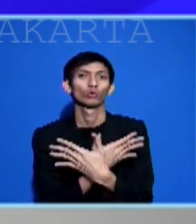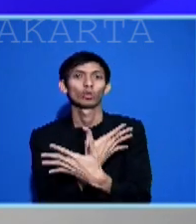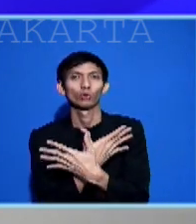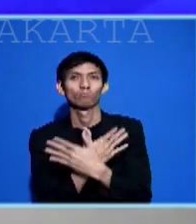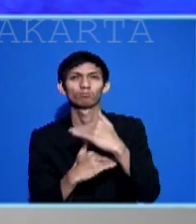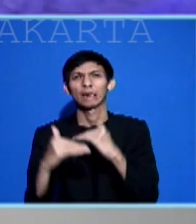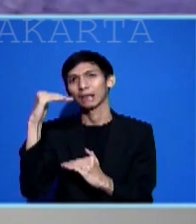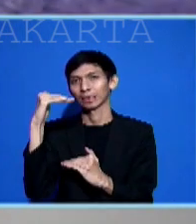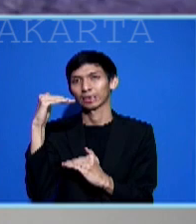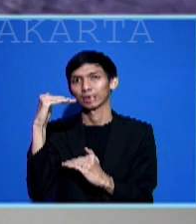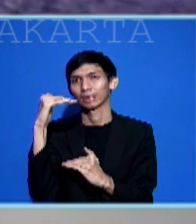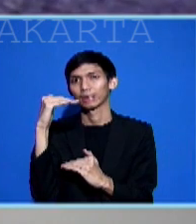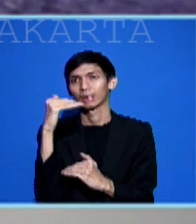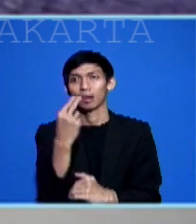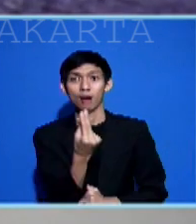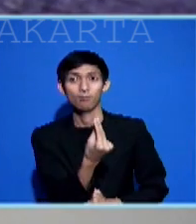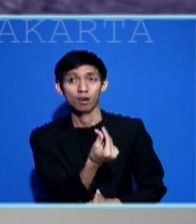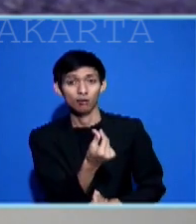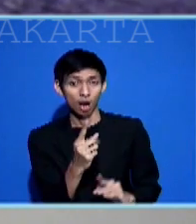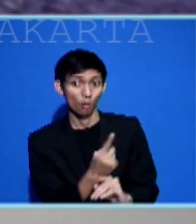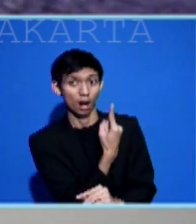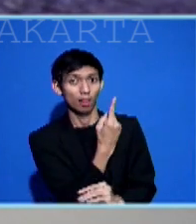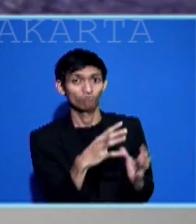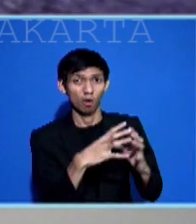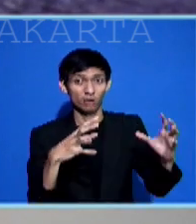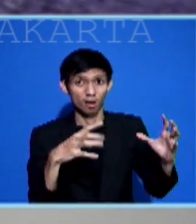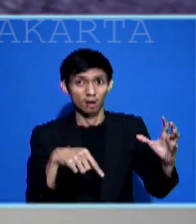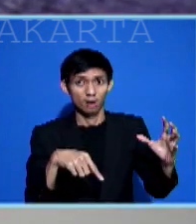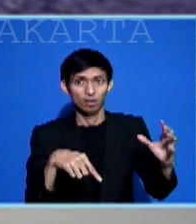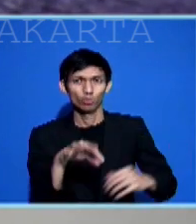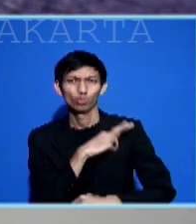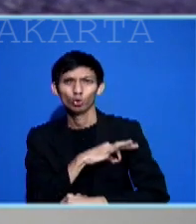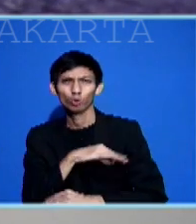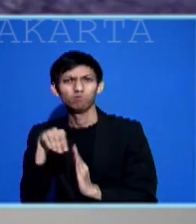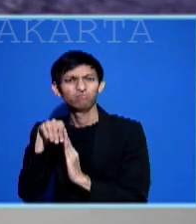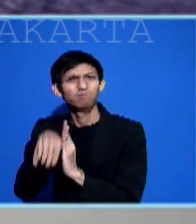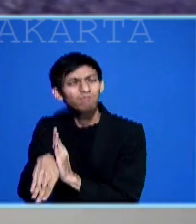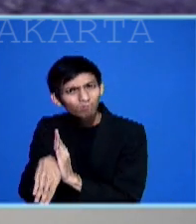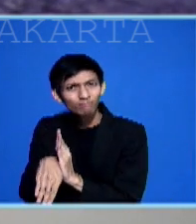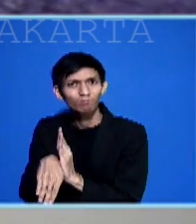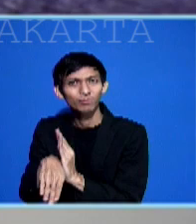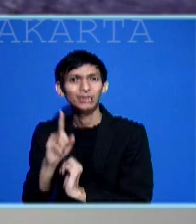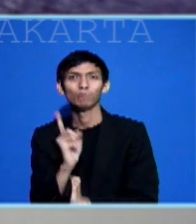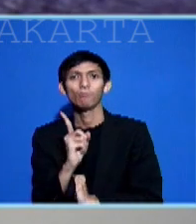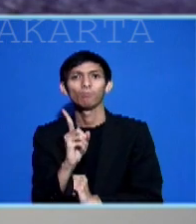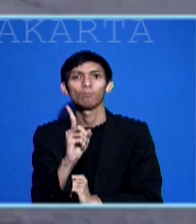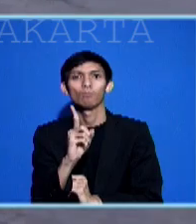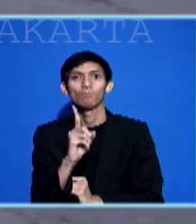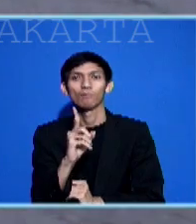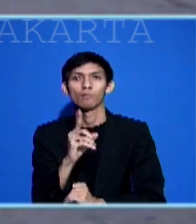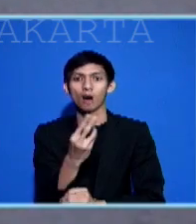usaha harian yang dikeluarkan pedagang membengkak sementara omset jualan juga mengalami penurunan akibat melemahnya daya beli